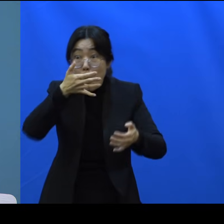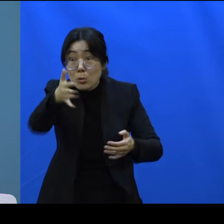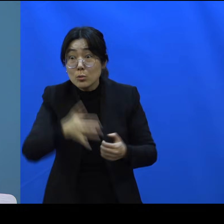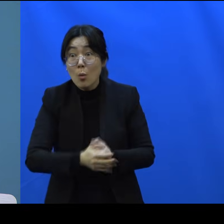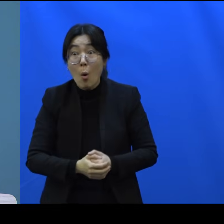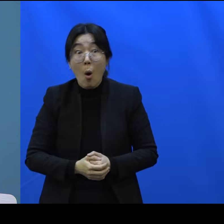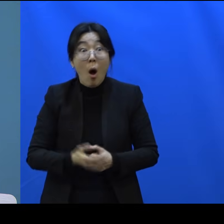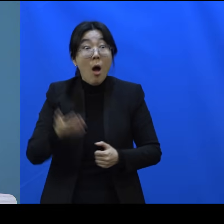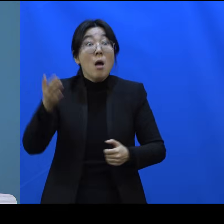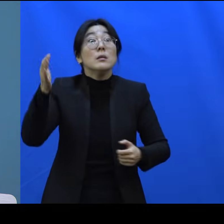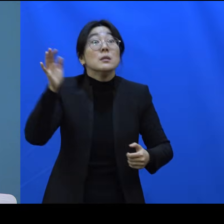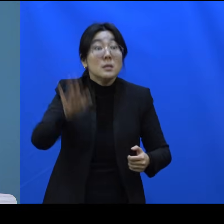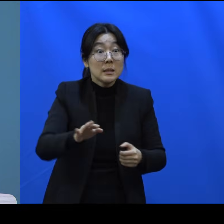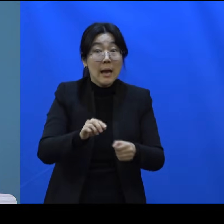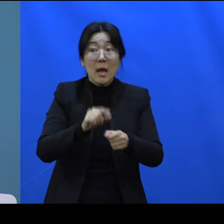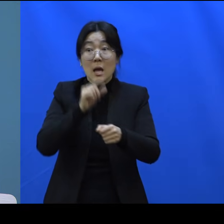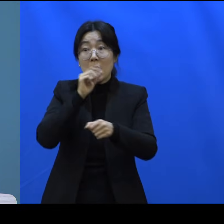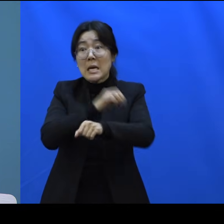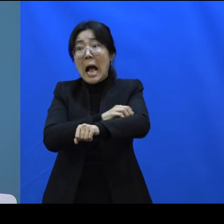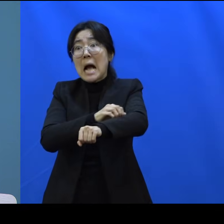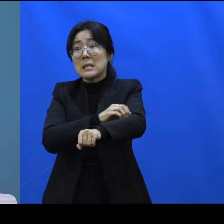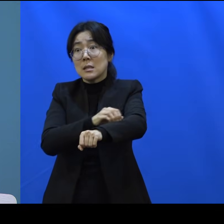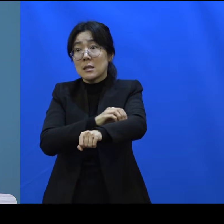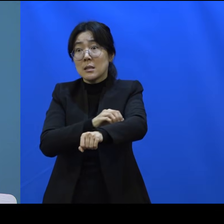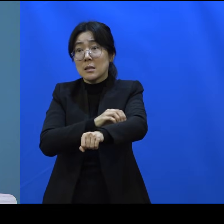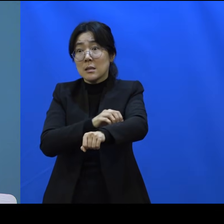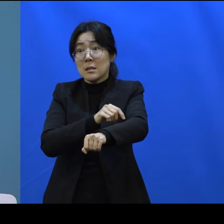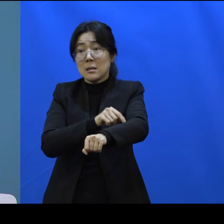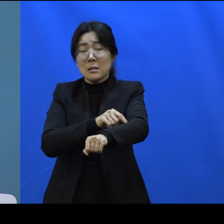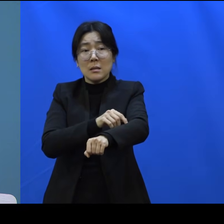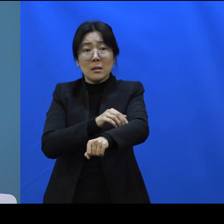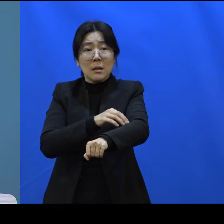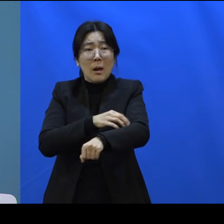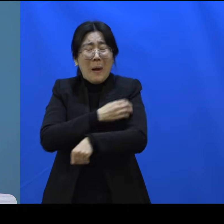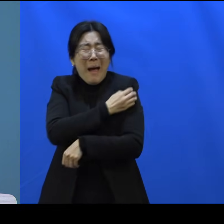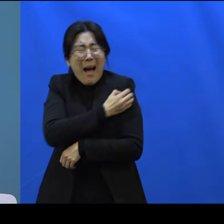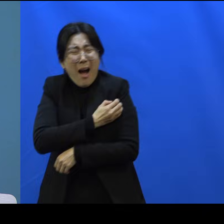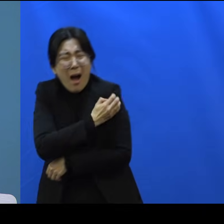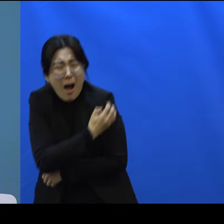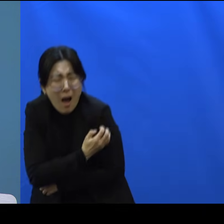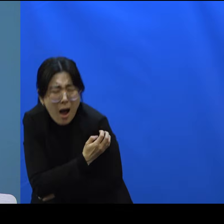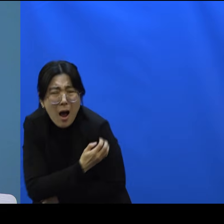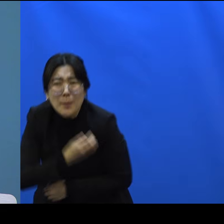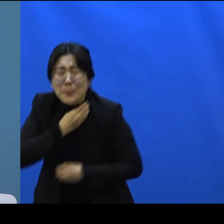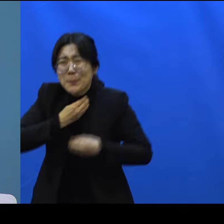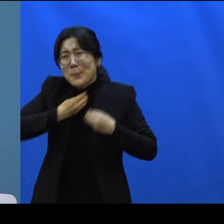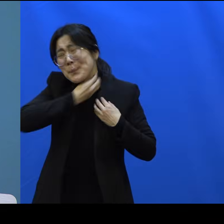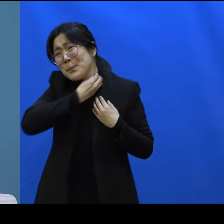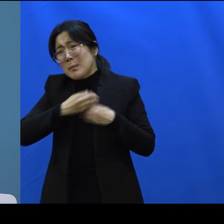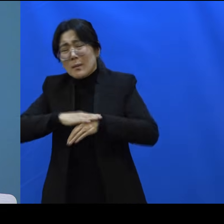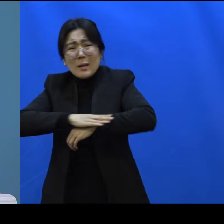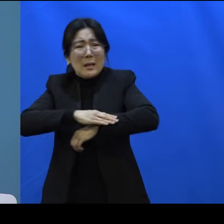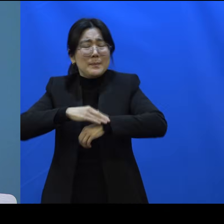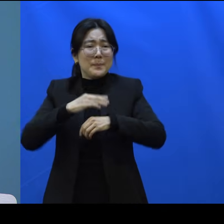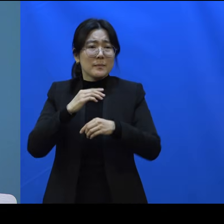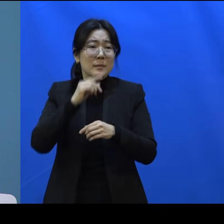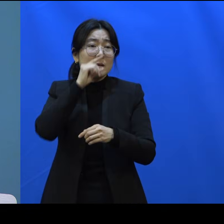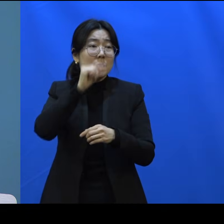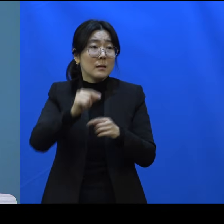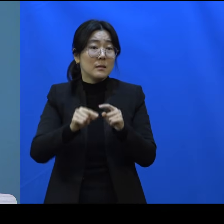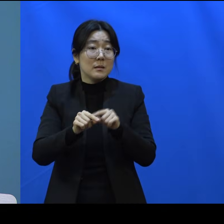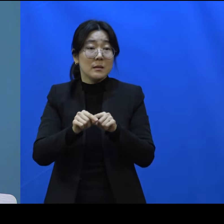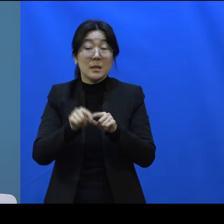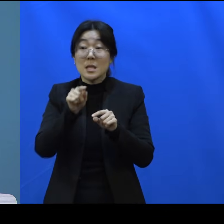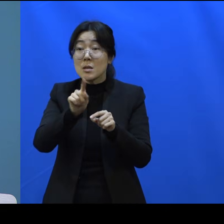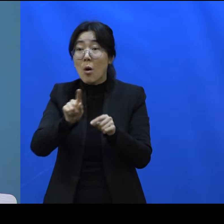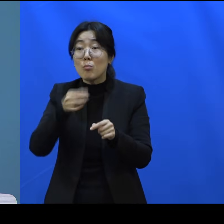그러니까 이 이중적인 면이 있어요. 이 사단의 가시라는 것은 하나님의 편에서도 주신 것을 허락하신 거고 사단도